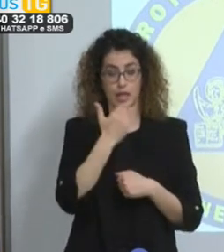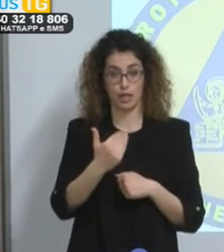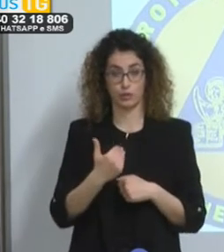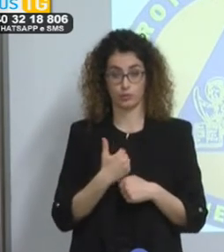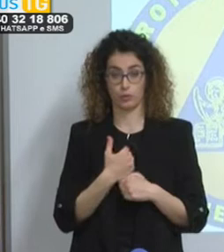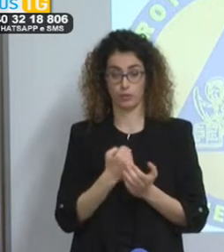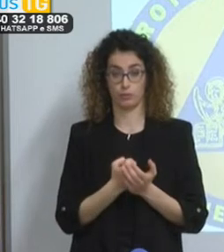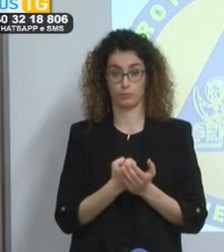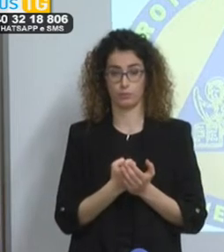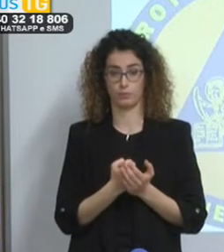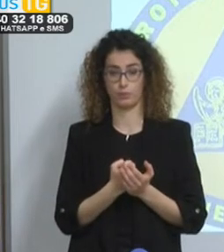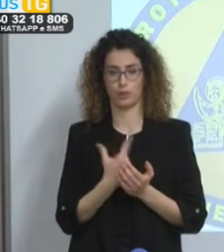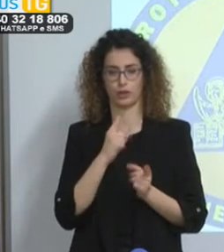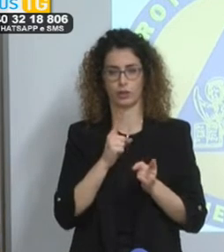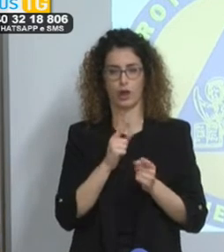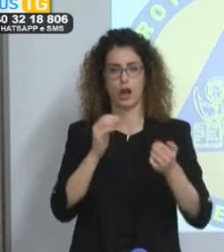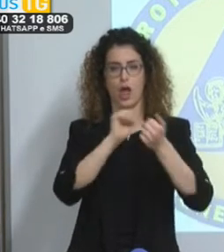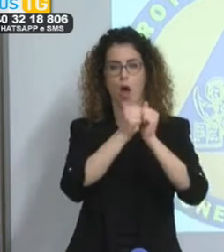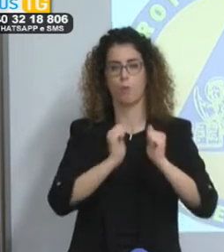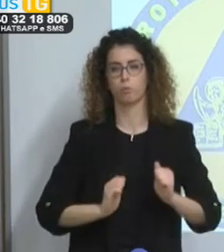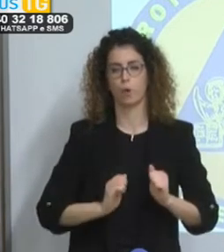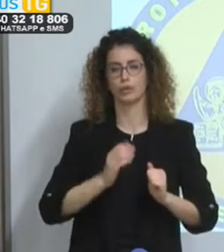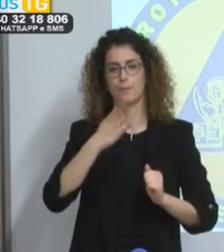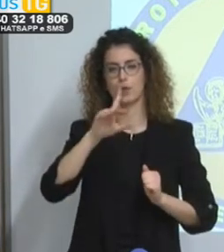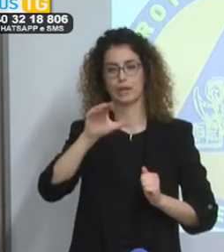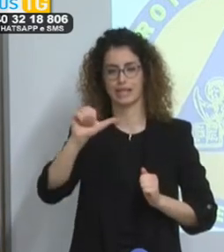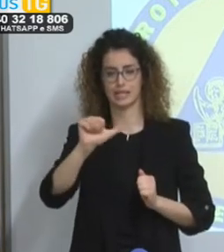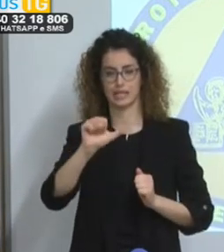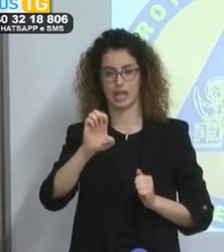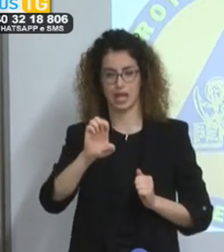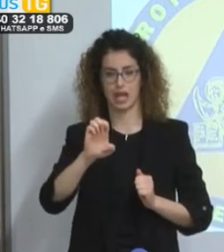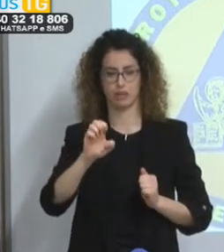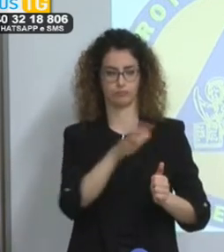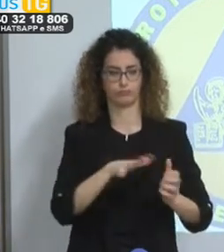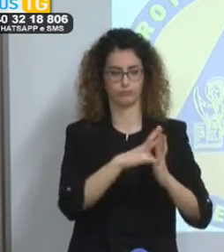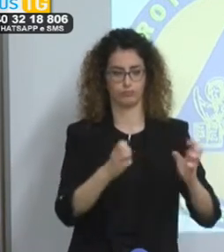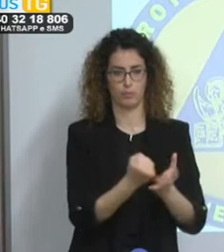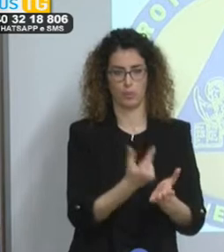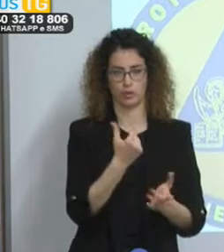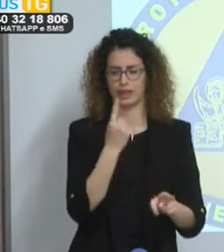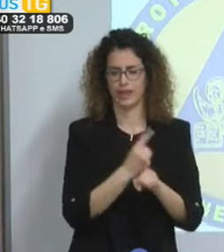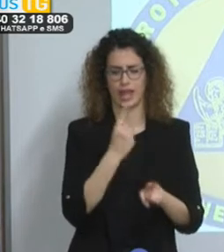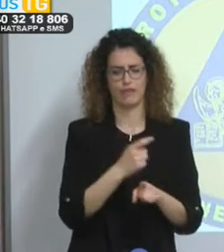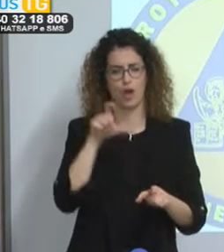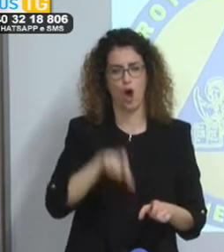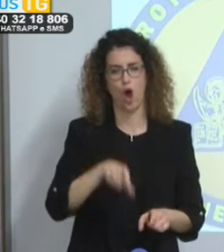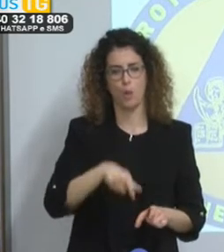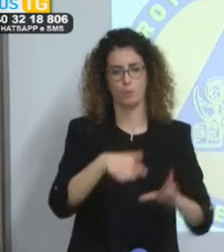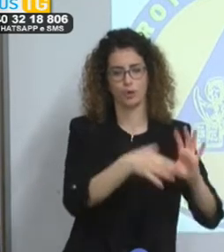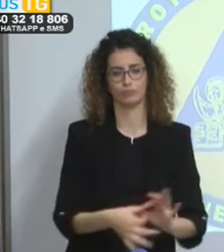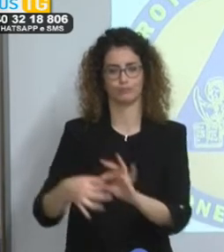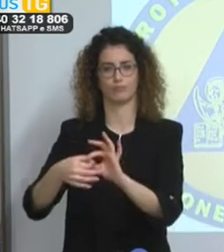strategico pensare che il Monte Bellunese, che è un distretto industriale importantissimo, sia collegato definitivamente a Bassano. Cioè il